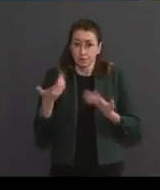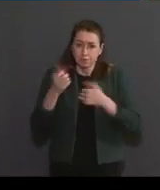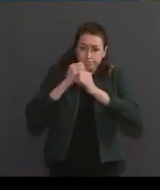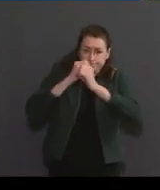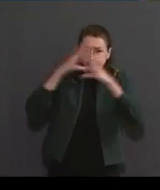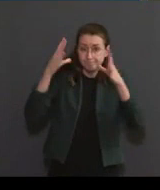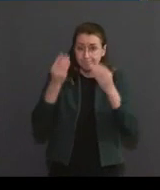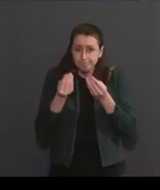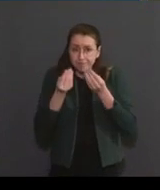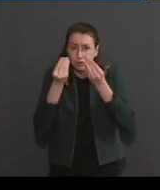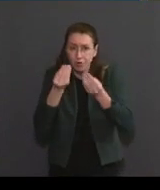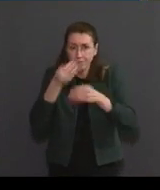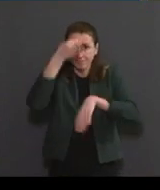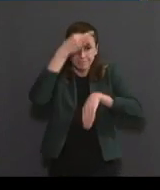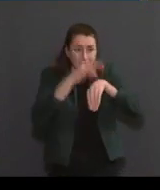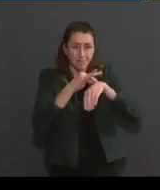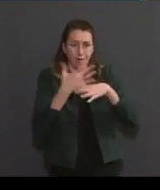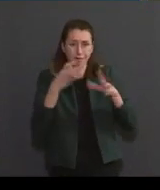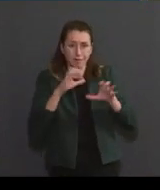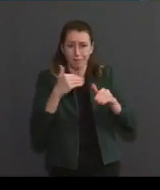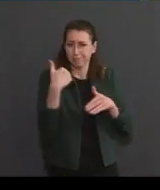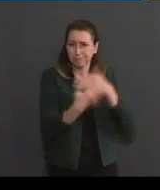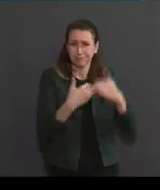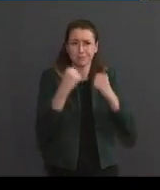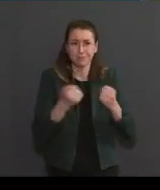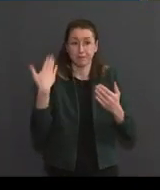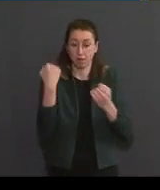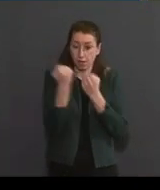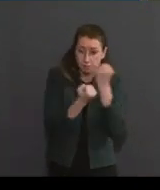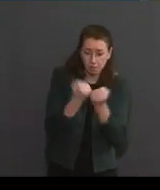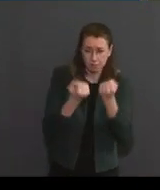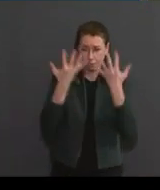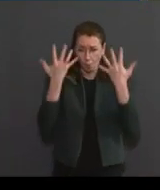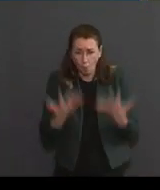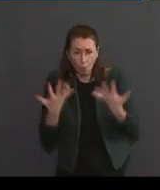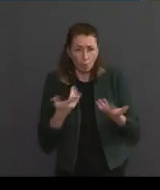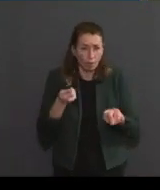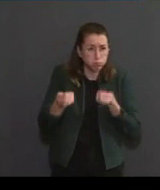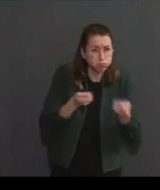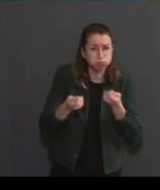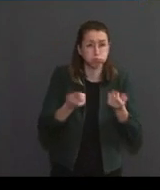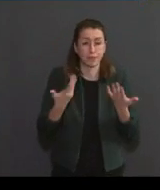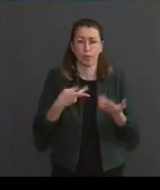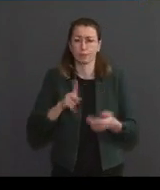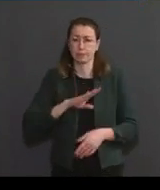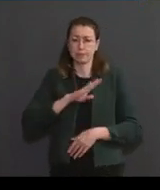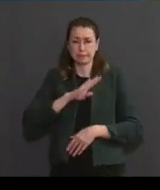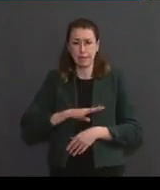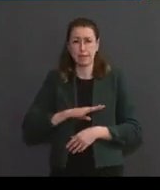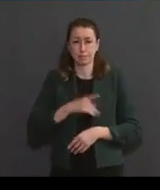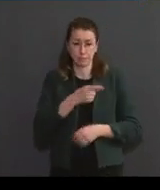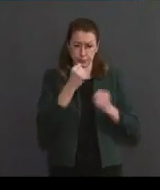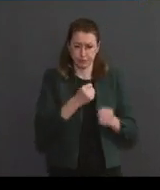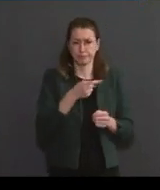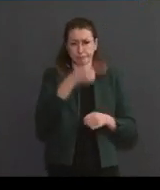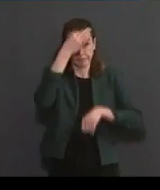médecins généralistes, des médecins de première ligne, de manière à ce qu'ils puissent se consacrer aux patients symptomatiques. On vous